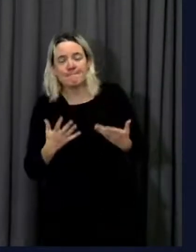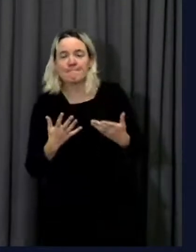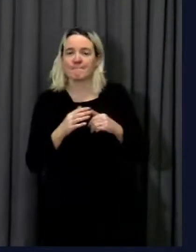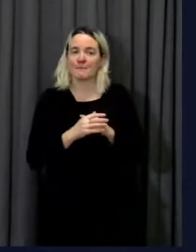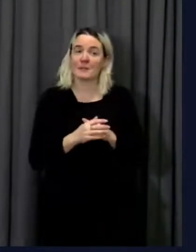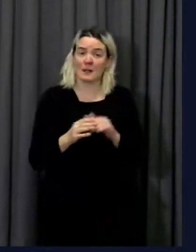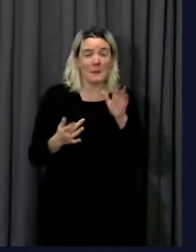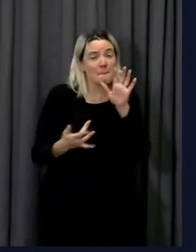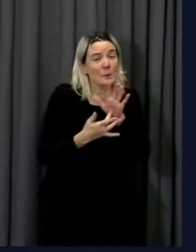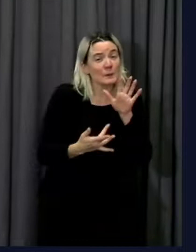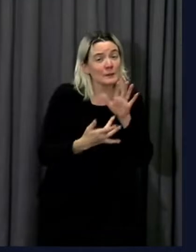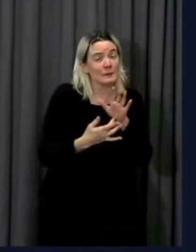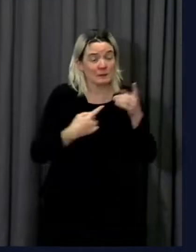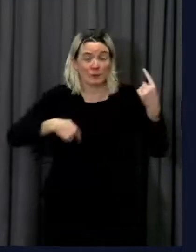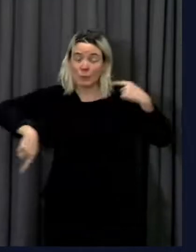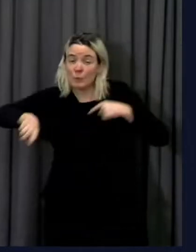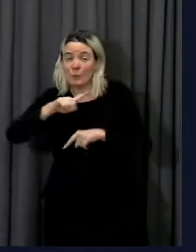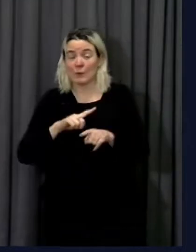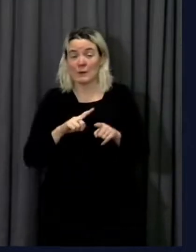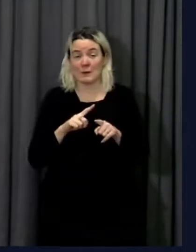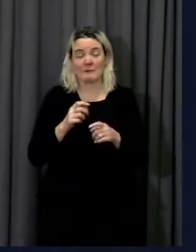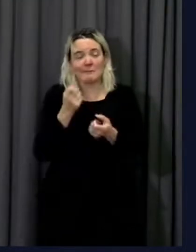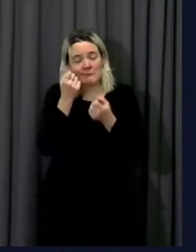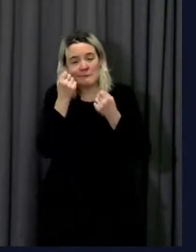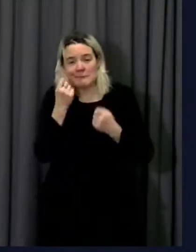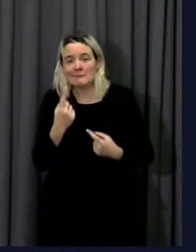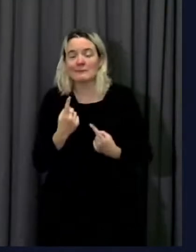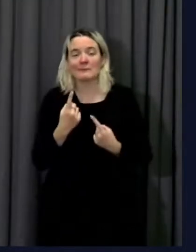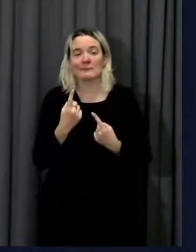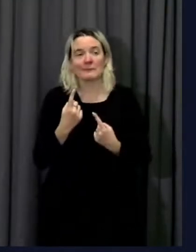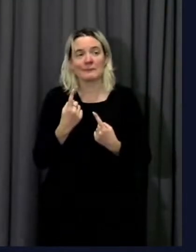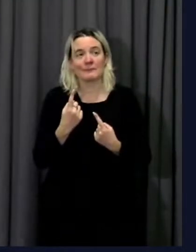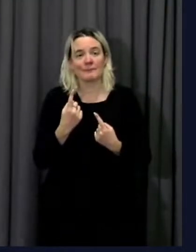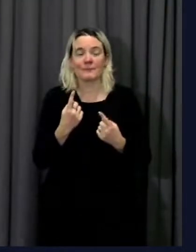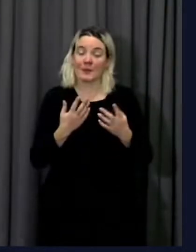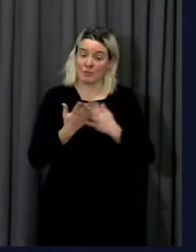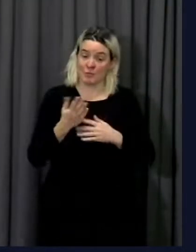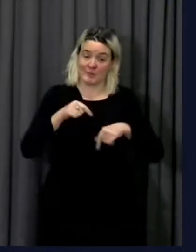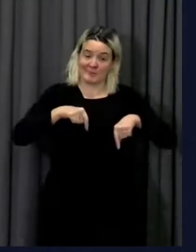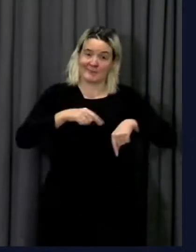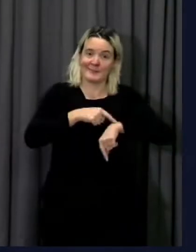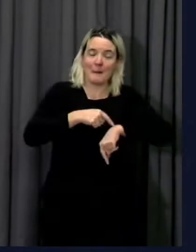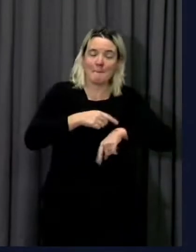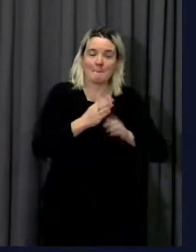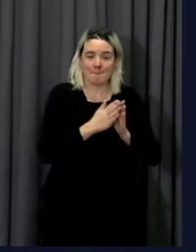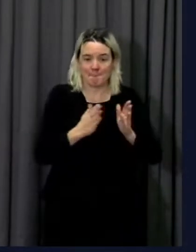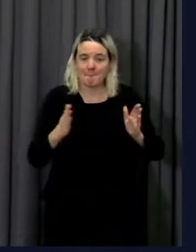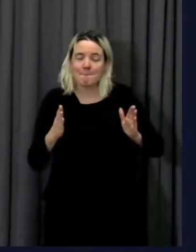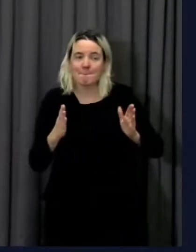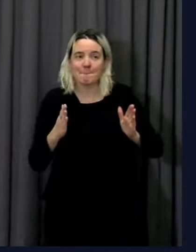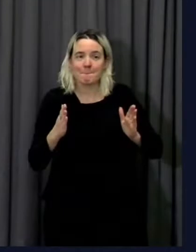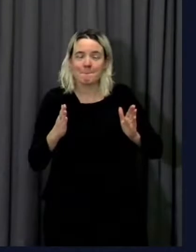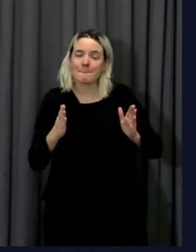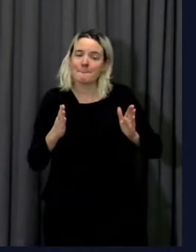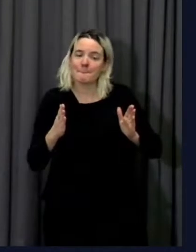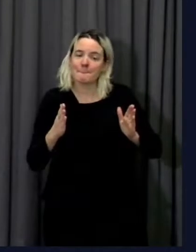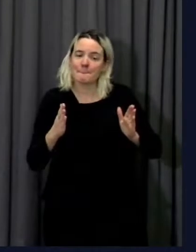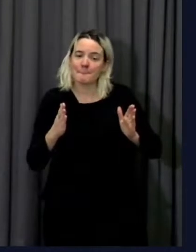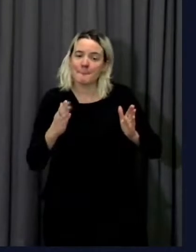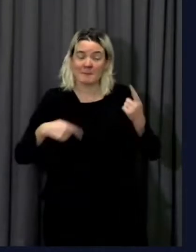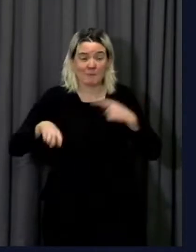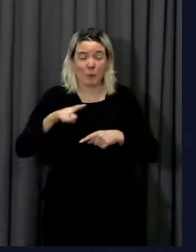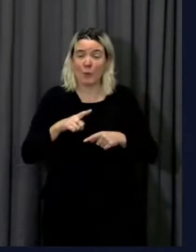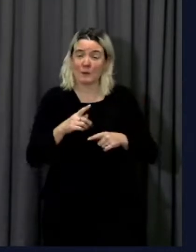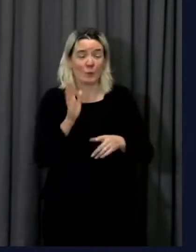mae e bwysig ein bod ni gyd yn deall yn arbennig yn ystod yr amser yma, ein bod yn ofynol ar ni aros